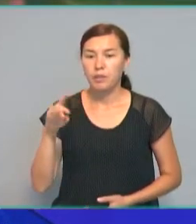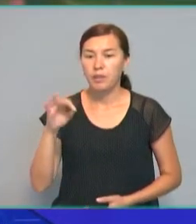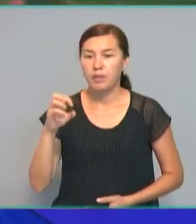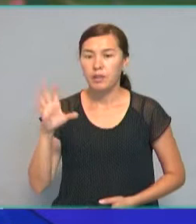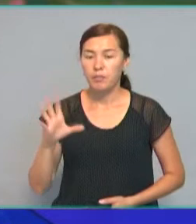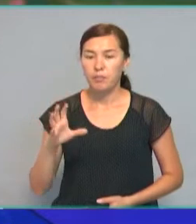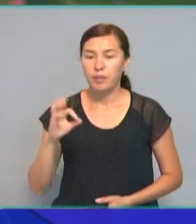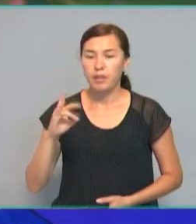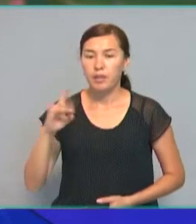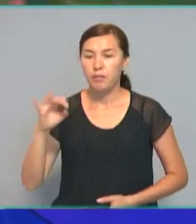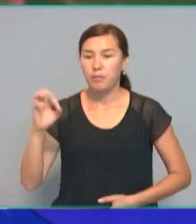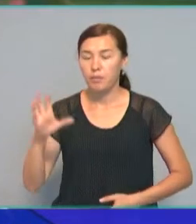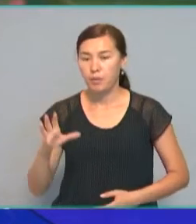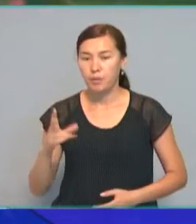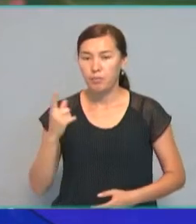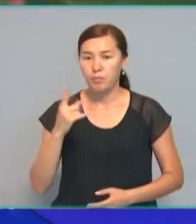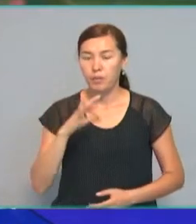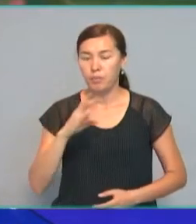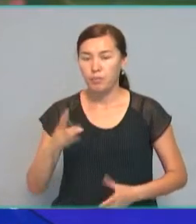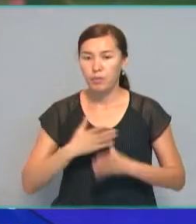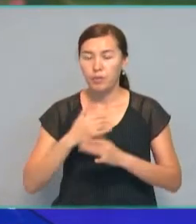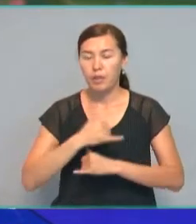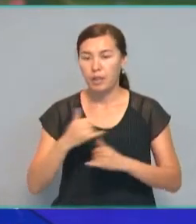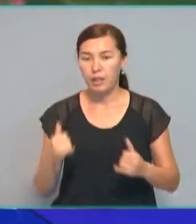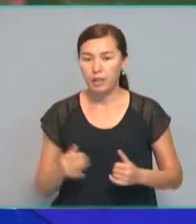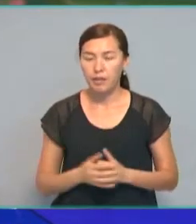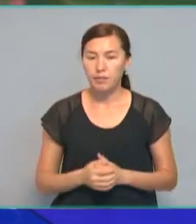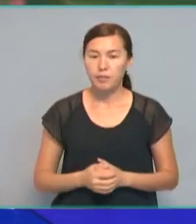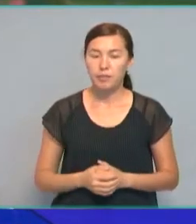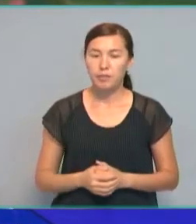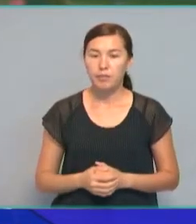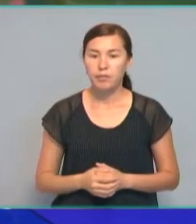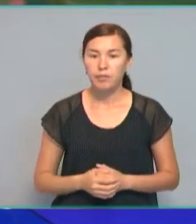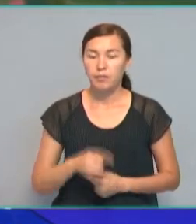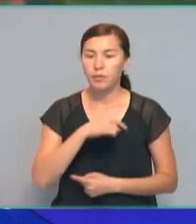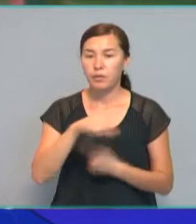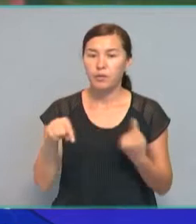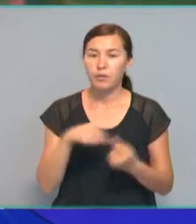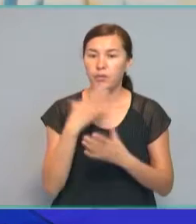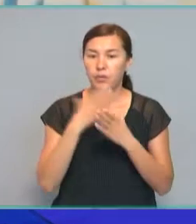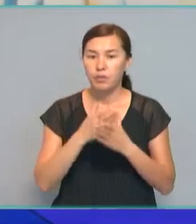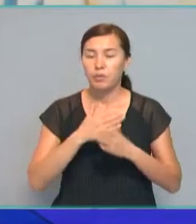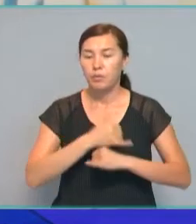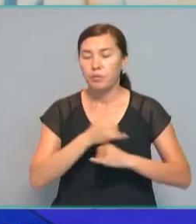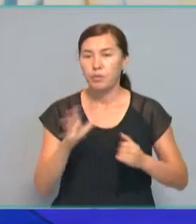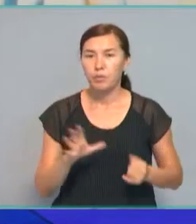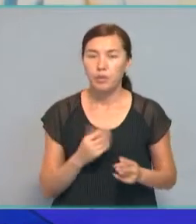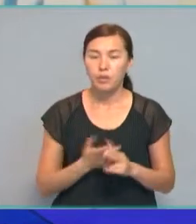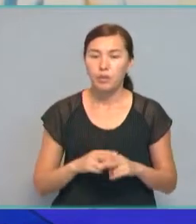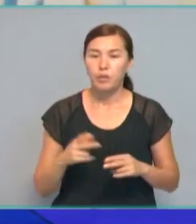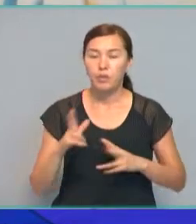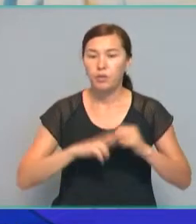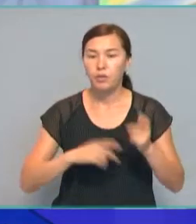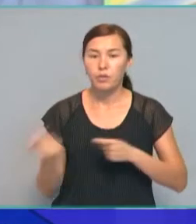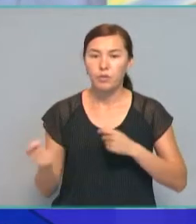Жаңабай Ағабеков сынды азаматтар 1 миллион теңгеден қолдау білдіріп отыр. Жекелеген кәсіпкерлер де өзінің ықыластарын білдіруде. Осындай бір